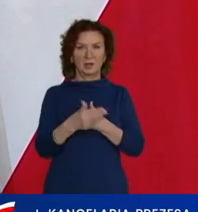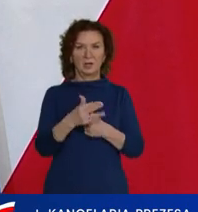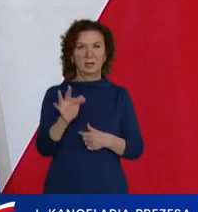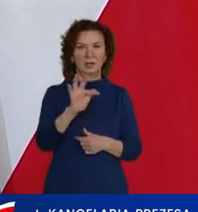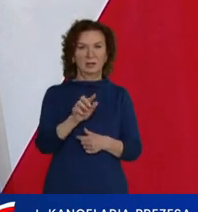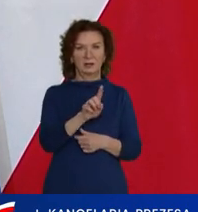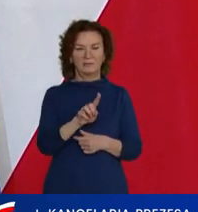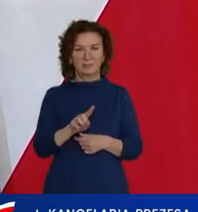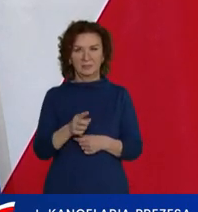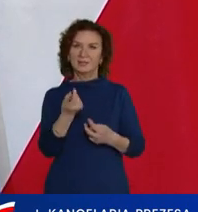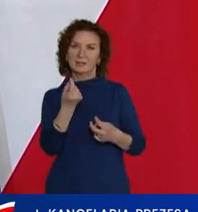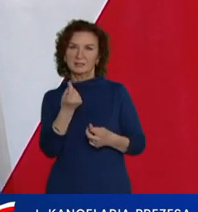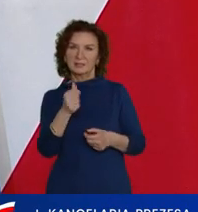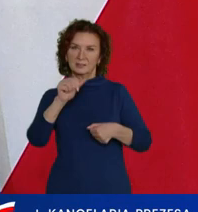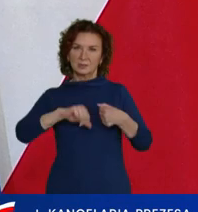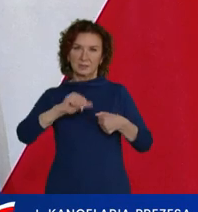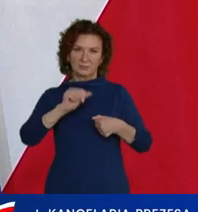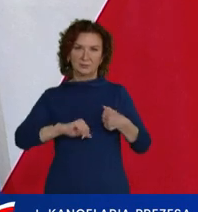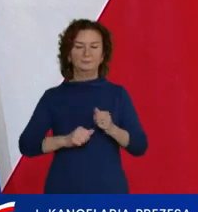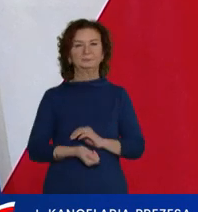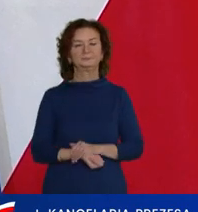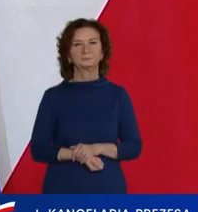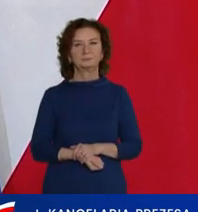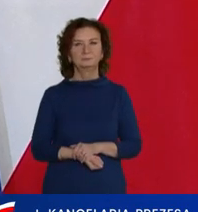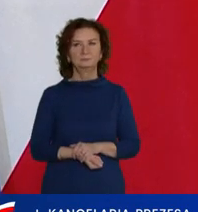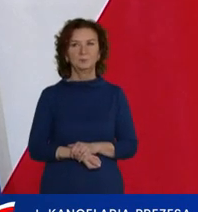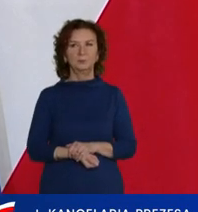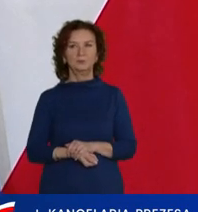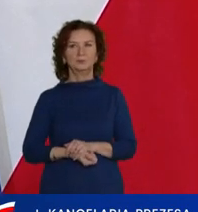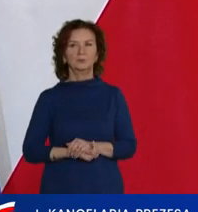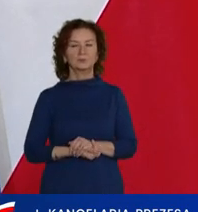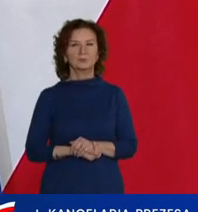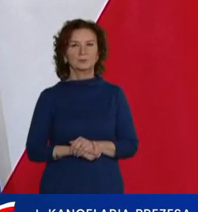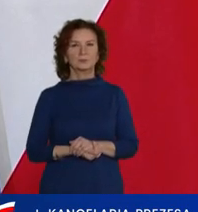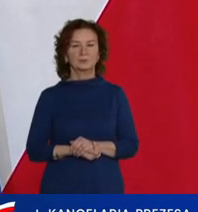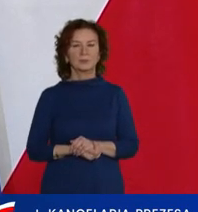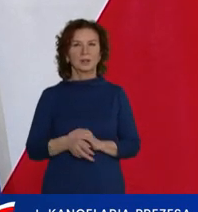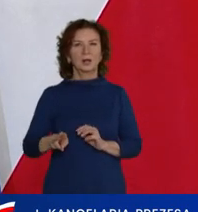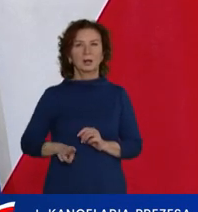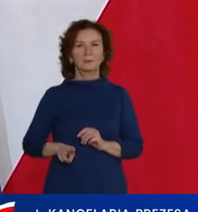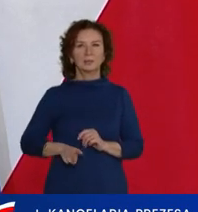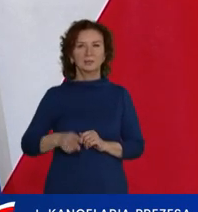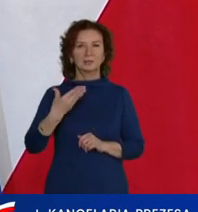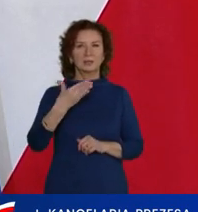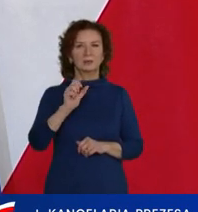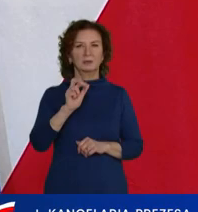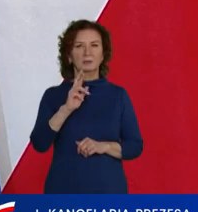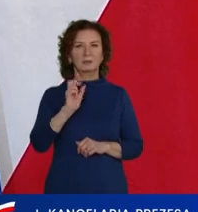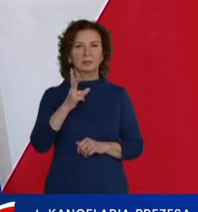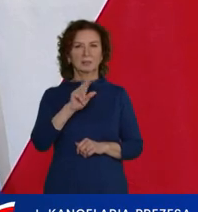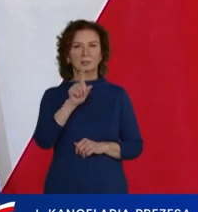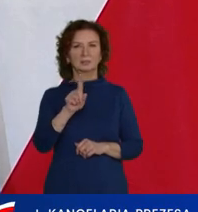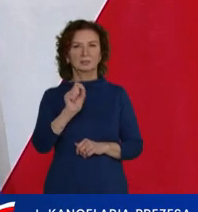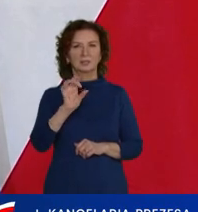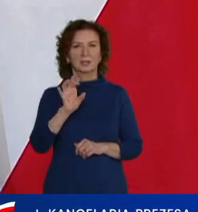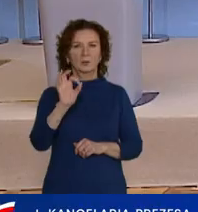Zdrowia wkrótce to zweryfikuje. Dziękuję bardzo. Dziękuję bardzo, panie ministrze. Proszę o zabranie głosu ministra Marka Zagórskiego.